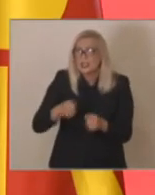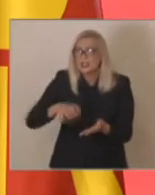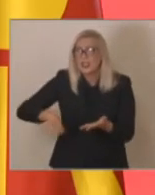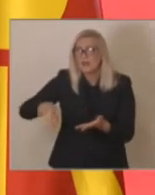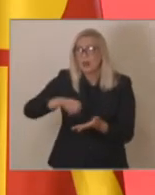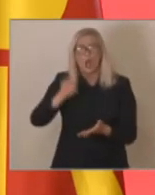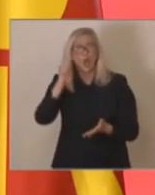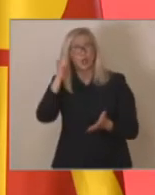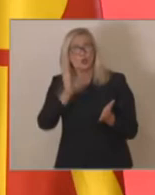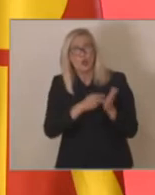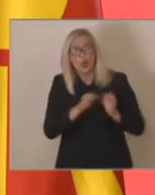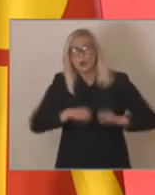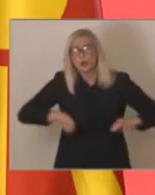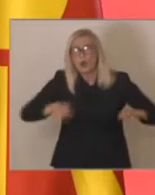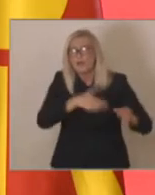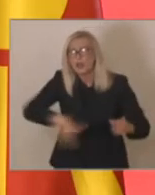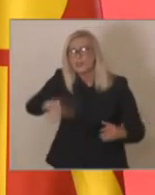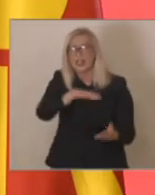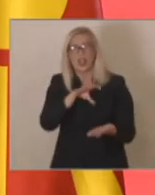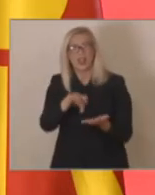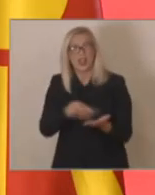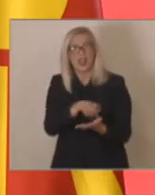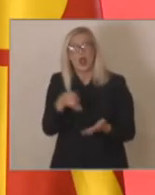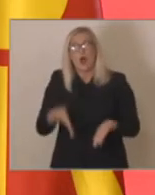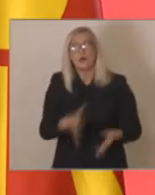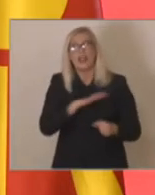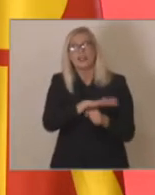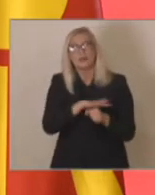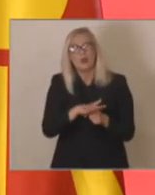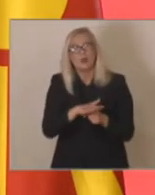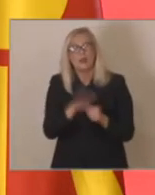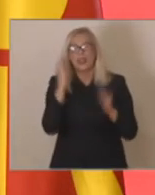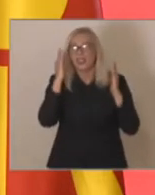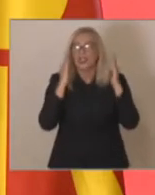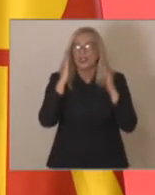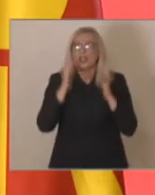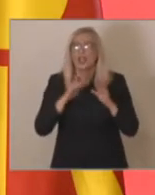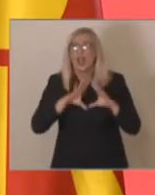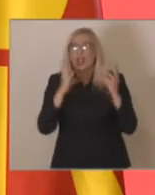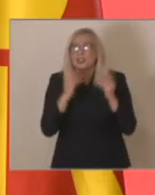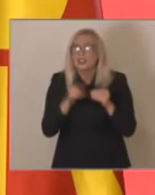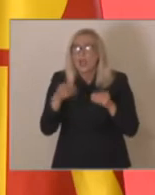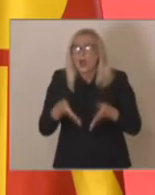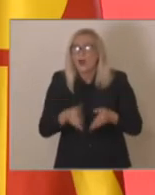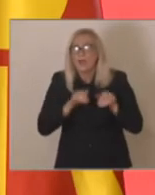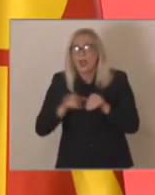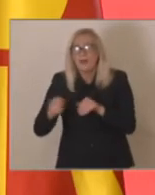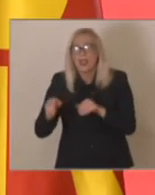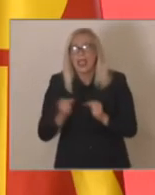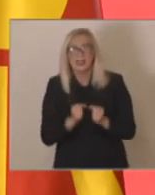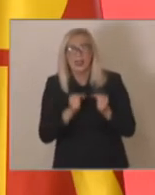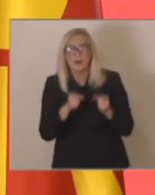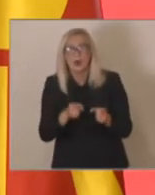енергетските проекти во целиот овој регион. Ова е исполнување на сонот со сите овие милиарди во порака